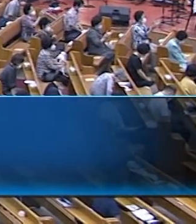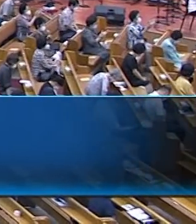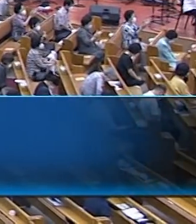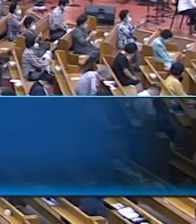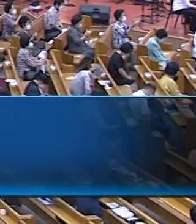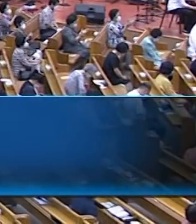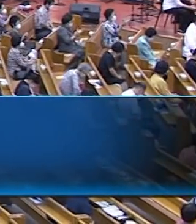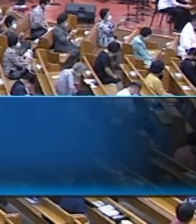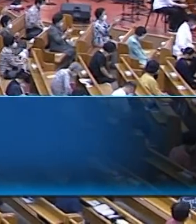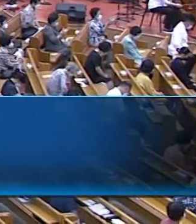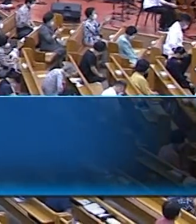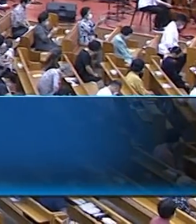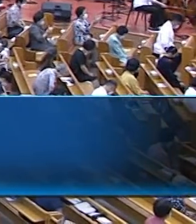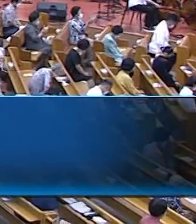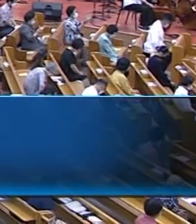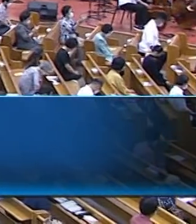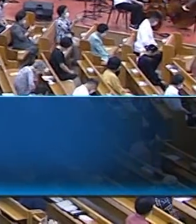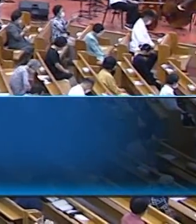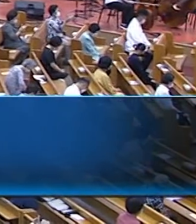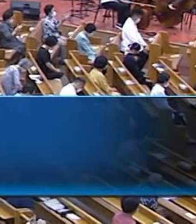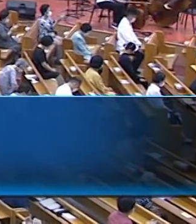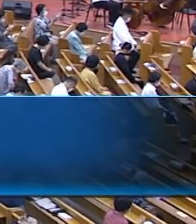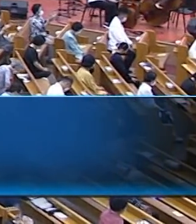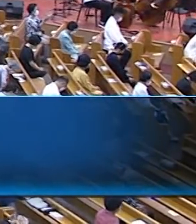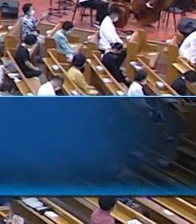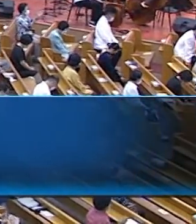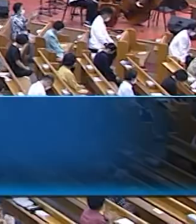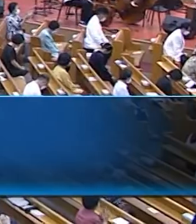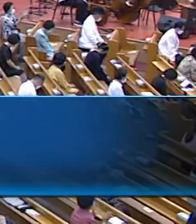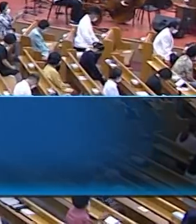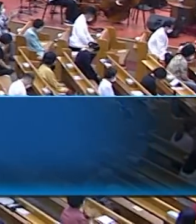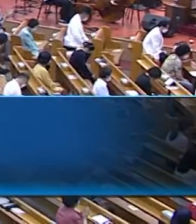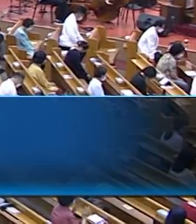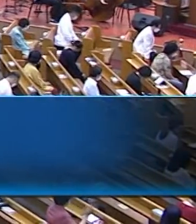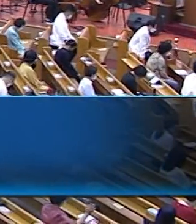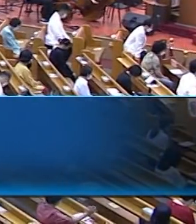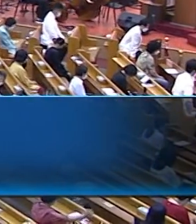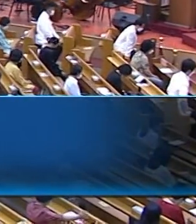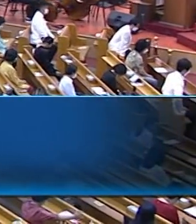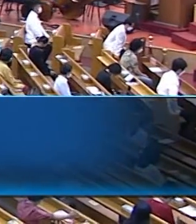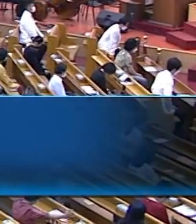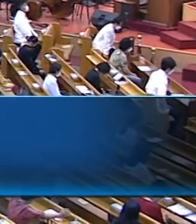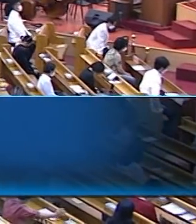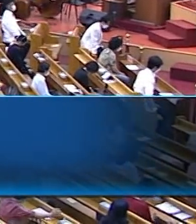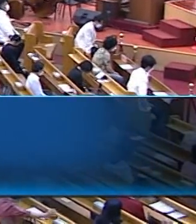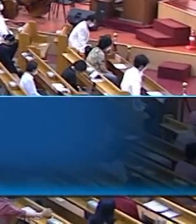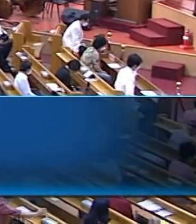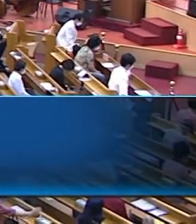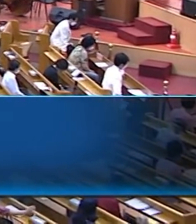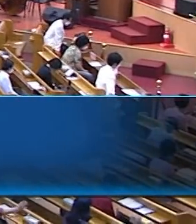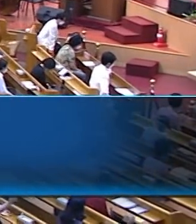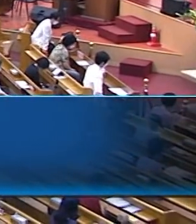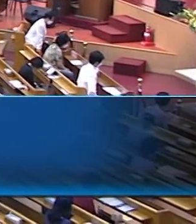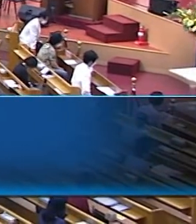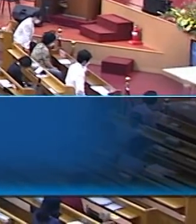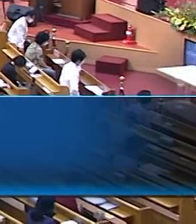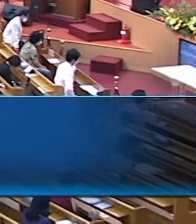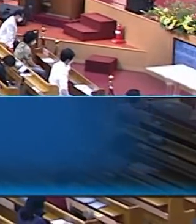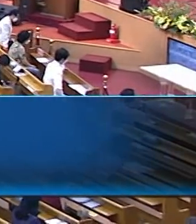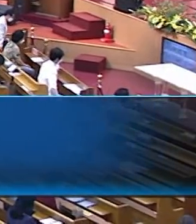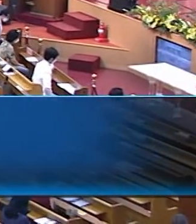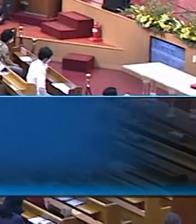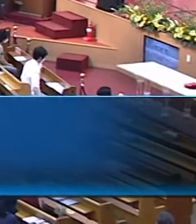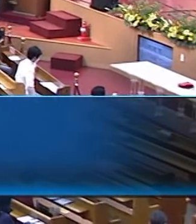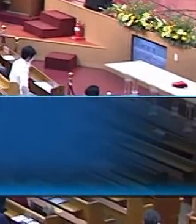주의 성령이여 역사하시옵소서. 바람같이 불어야 생수같이 임하여 주옵소서. 우리의 기도를 들어 응답하여 주시고 하나님 나라를 넘치게 채워